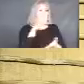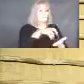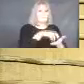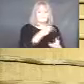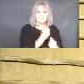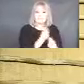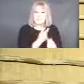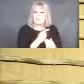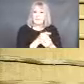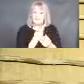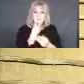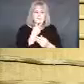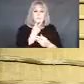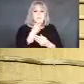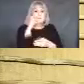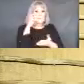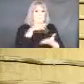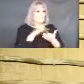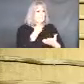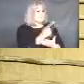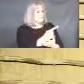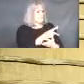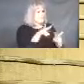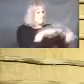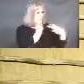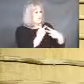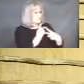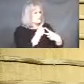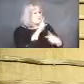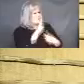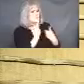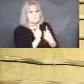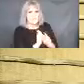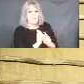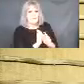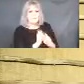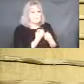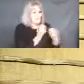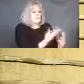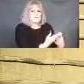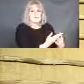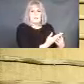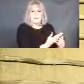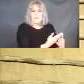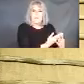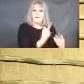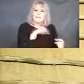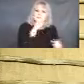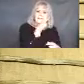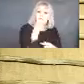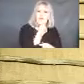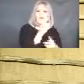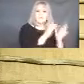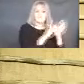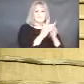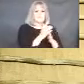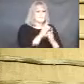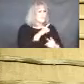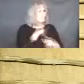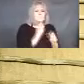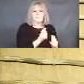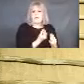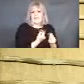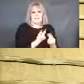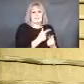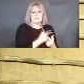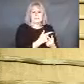sien, toe vra hy vir hulle ook geld. Petrus sê vir hom, kyk na ons, ons het die geld nie, maar wat ek het,